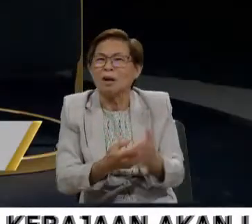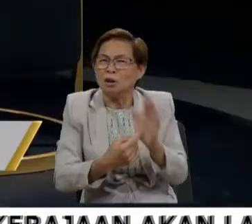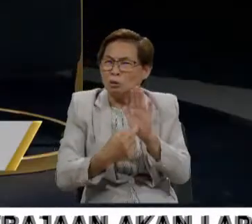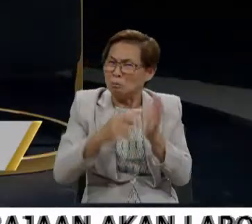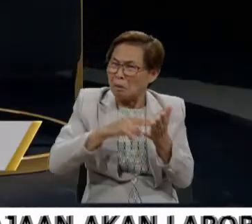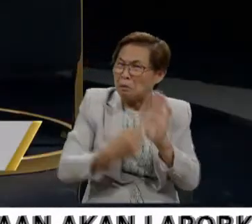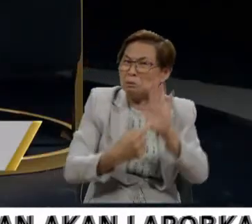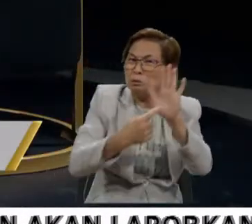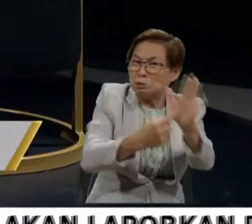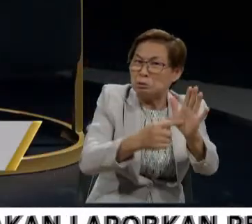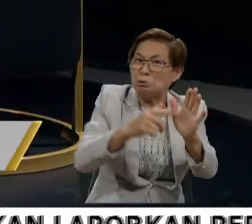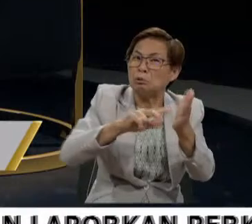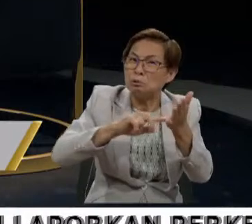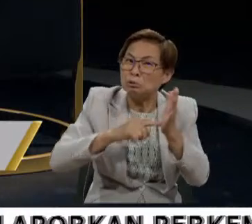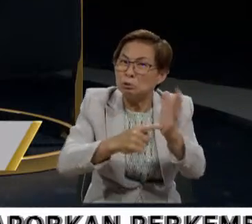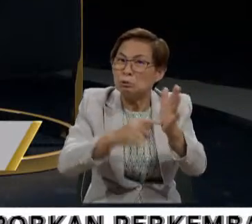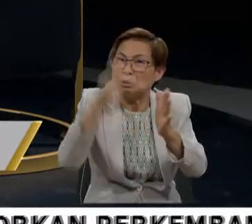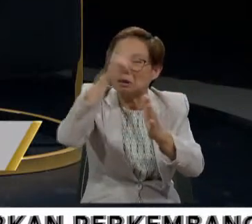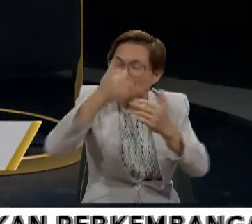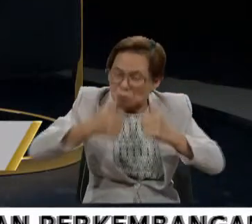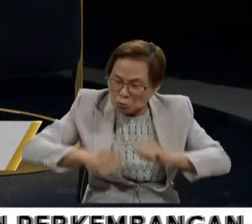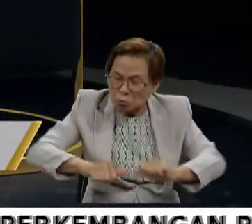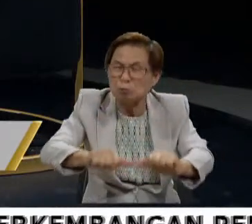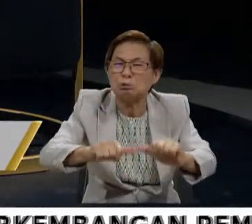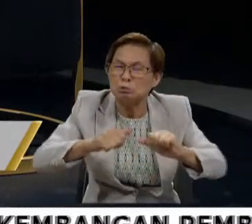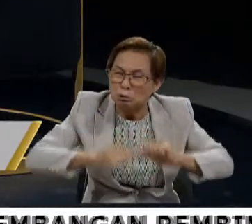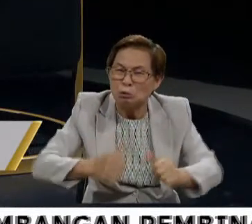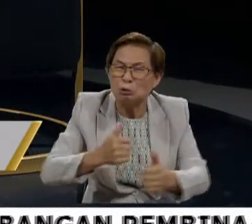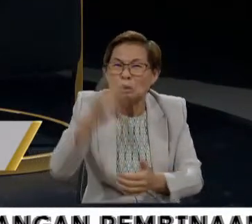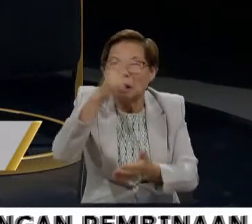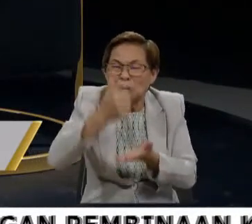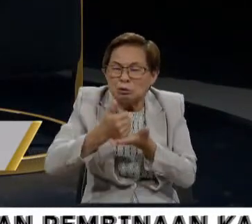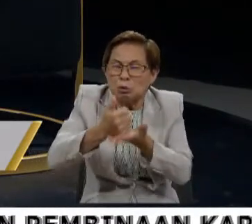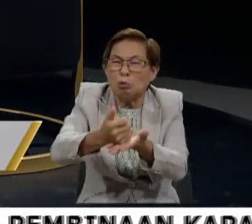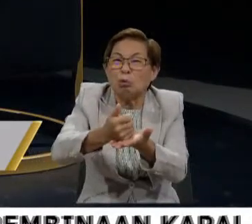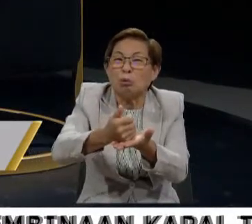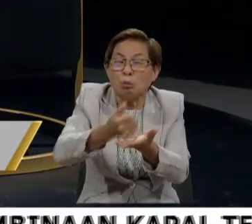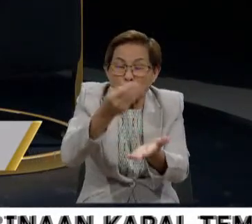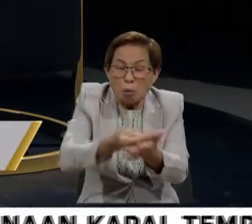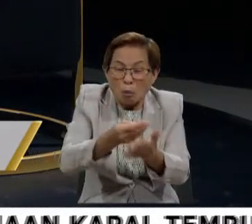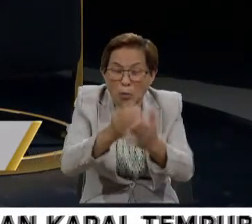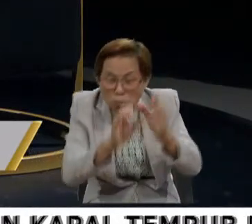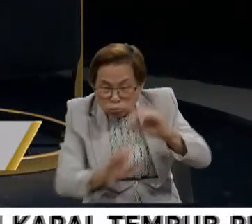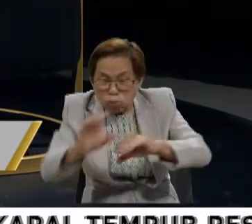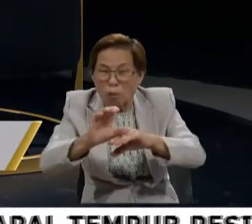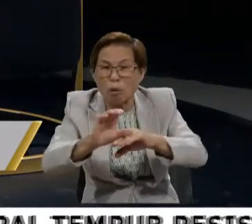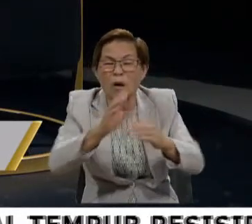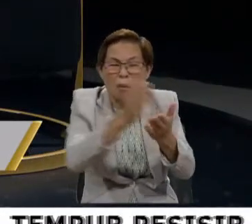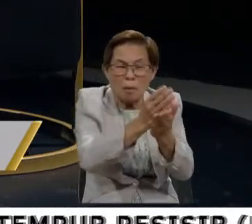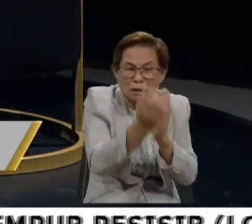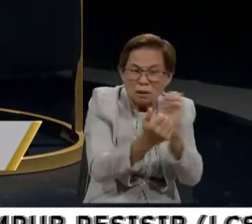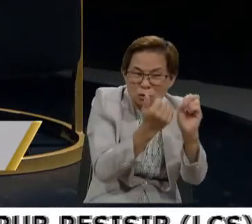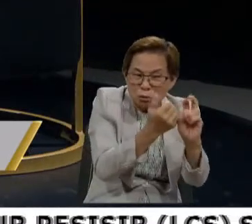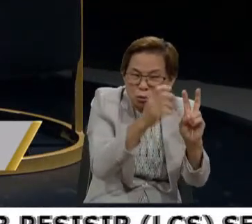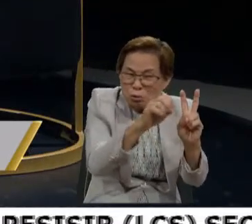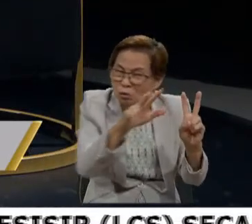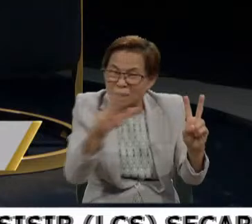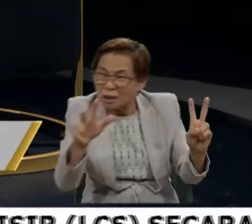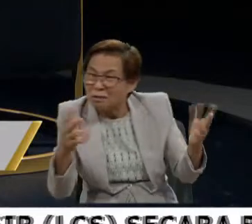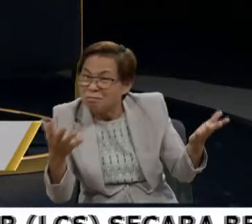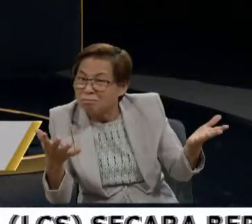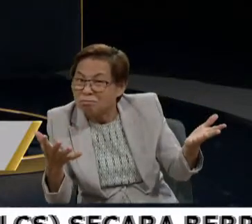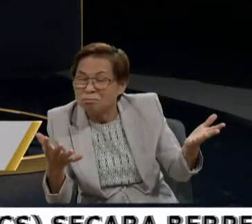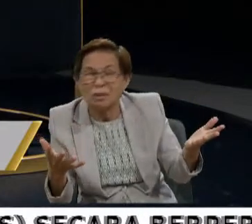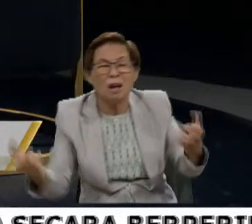bahawa kerajaan akan terus er dengan subsidi yang ada sekarang menerusi bajet 2023 dan masa seterusnya